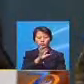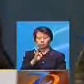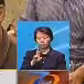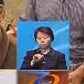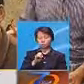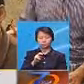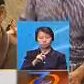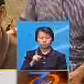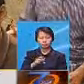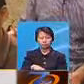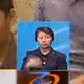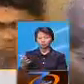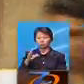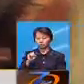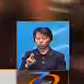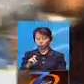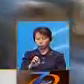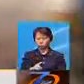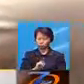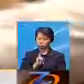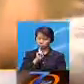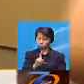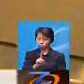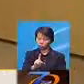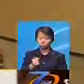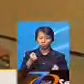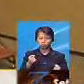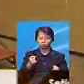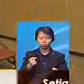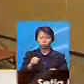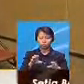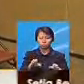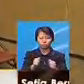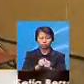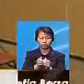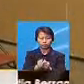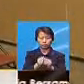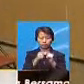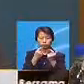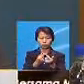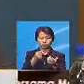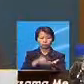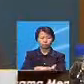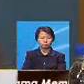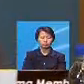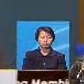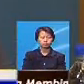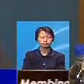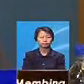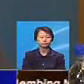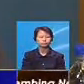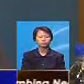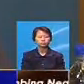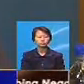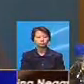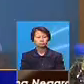Moeskan. Ceres akan tampil bermati-matian bagi mengukuhkan cengkaman selaku peneraju kumpulan E. Pretty confident that we're going to